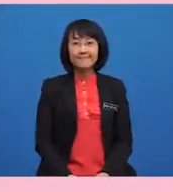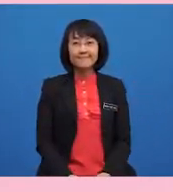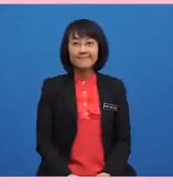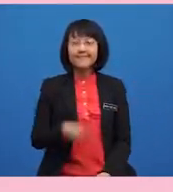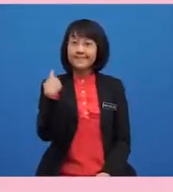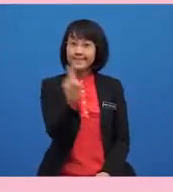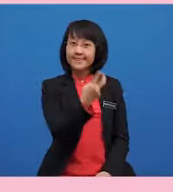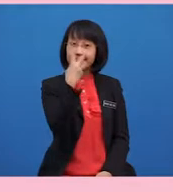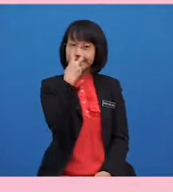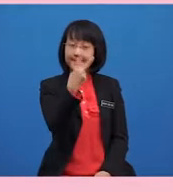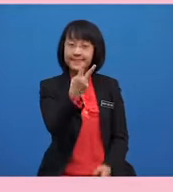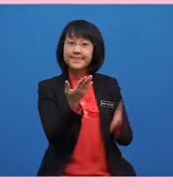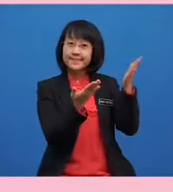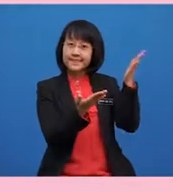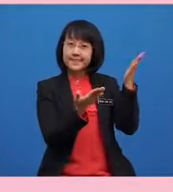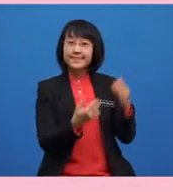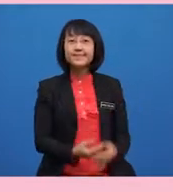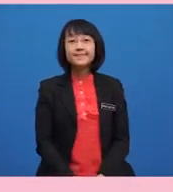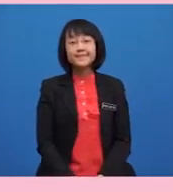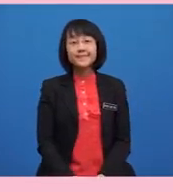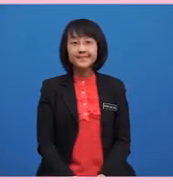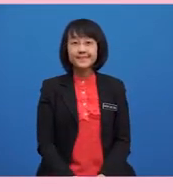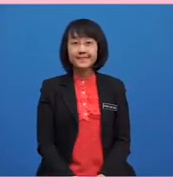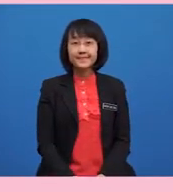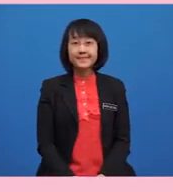Kita lihat paparan ini pula.